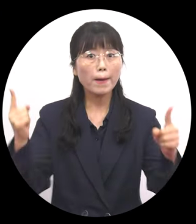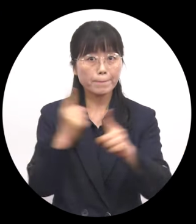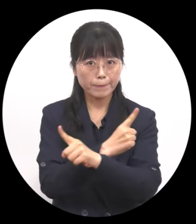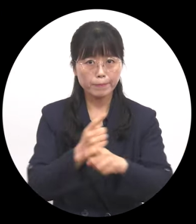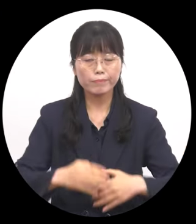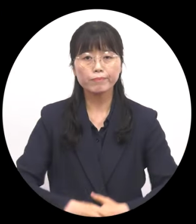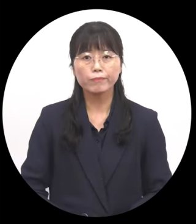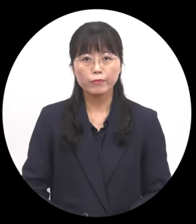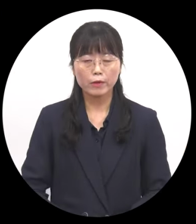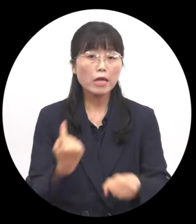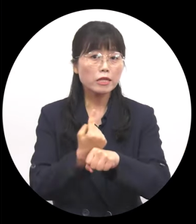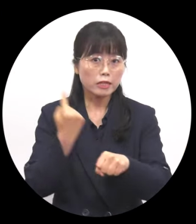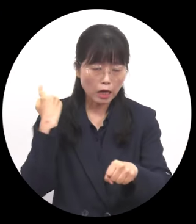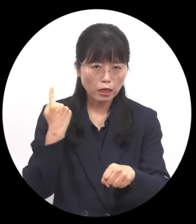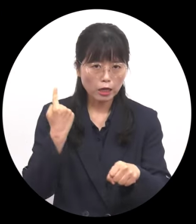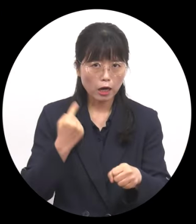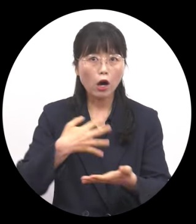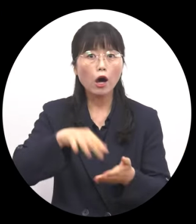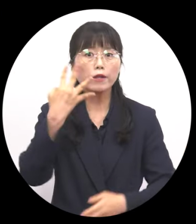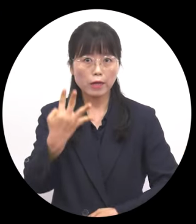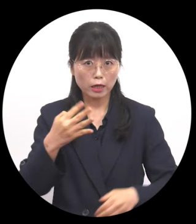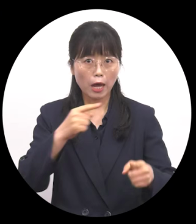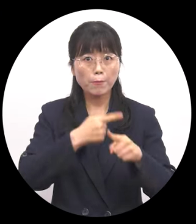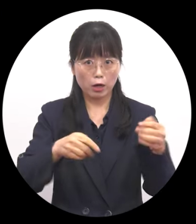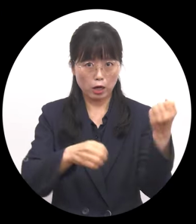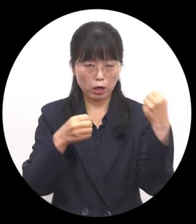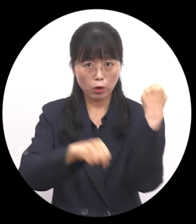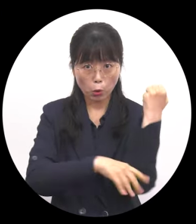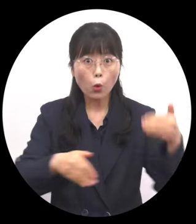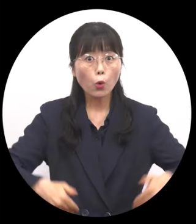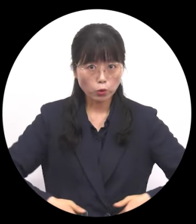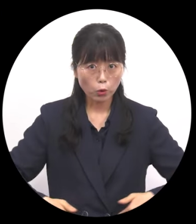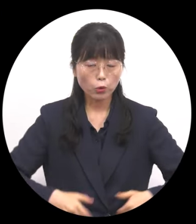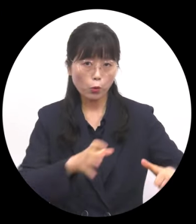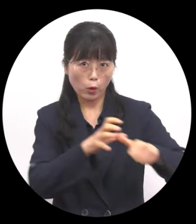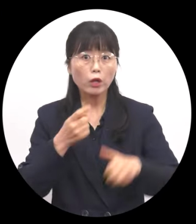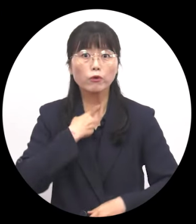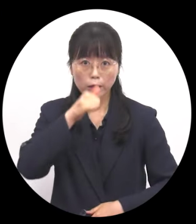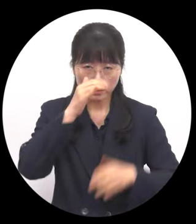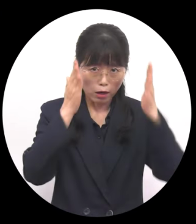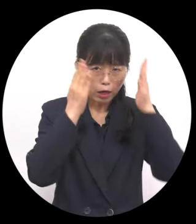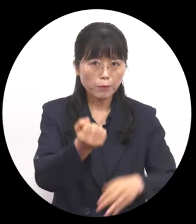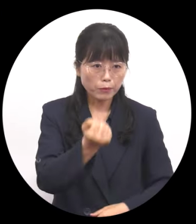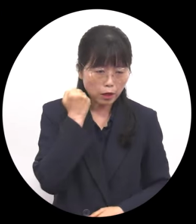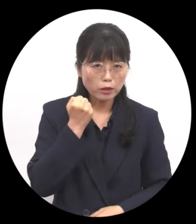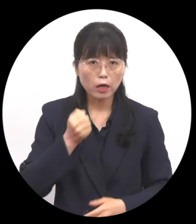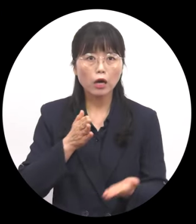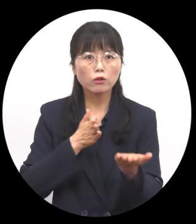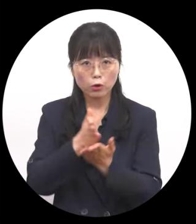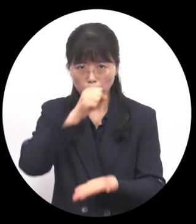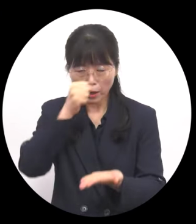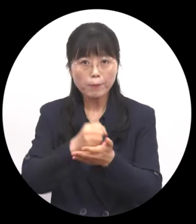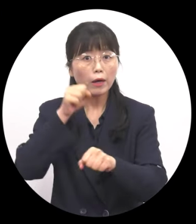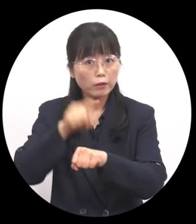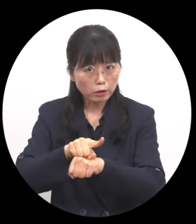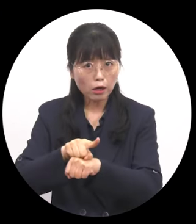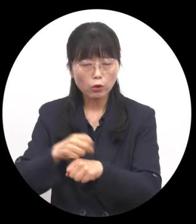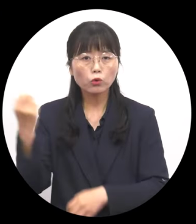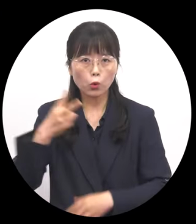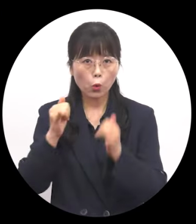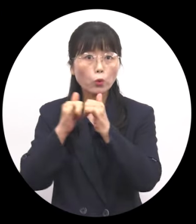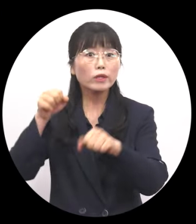변경인데요. 작년까지는 4개의 평가 요소를 저희가 활용했습니다. 학업 역량, 전공 적합성, 그